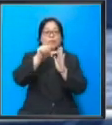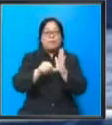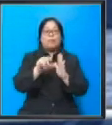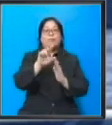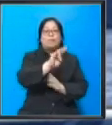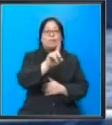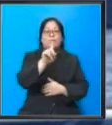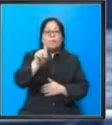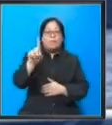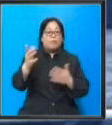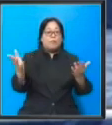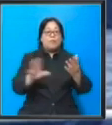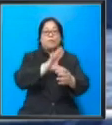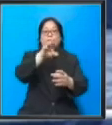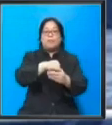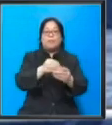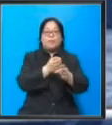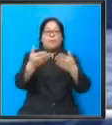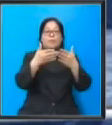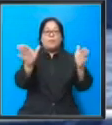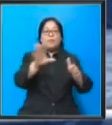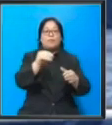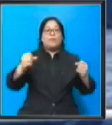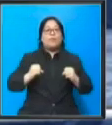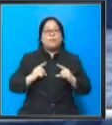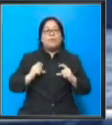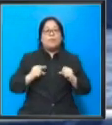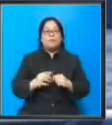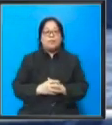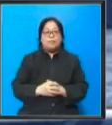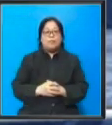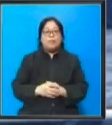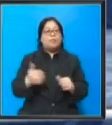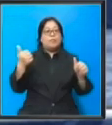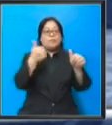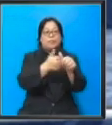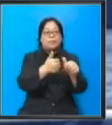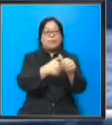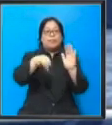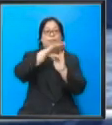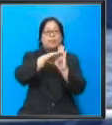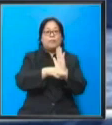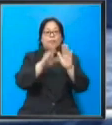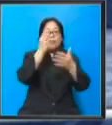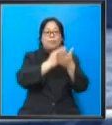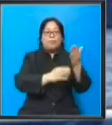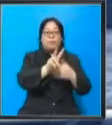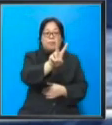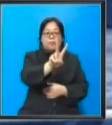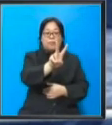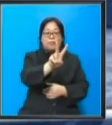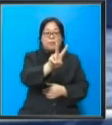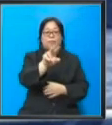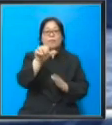711 ini adalah melibatkan sekta awam dan sektor swasta Bagaimana diperuntukkan dalam section 2